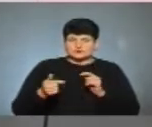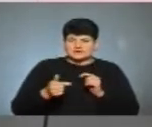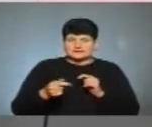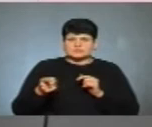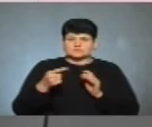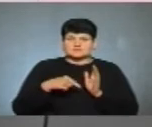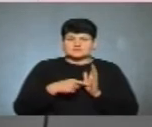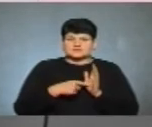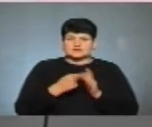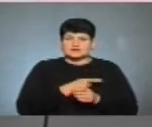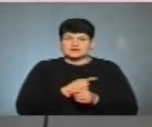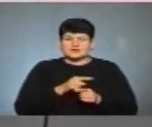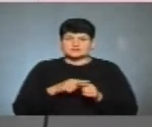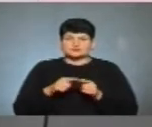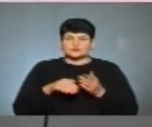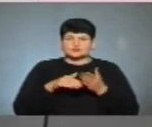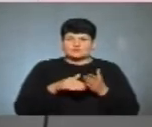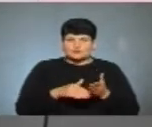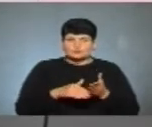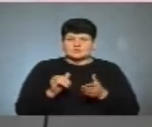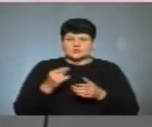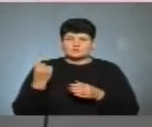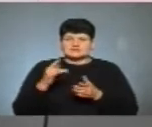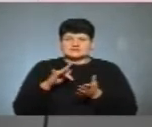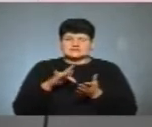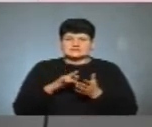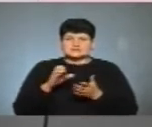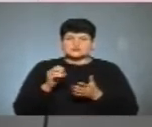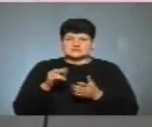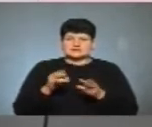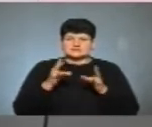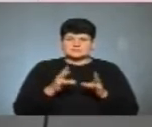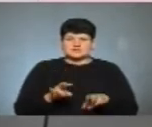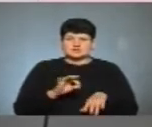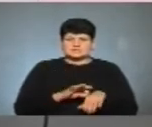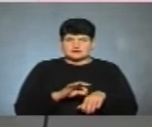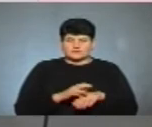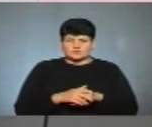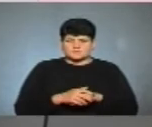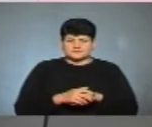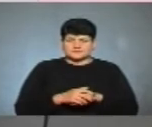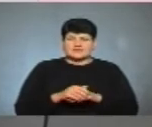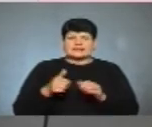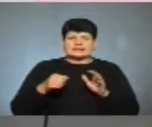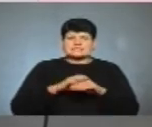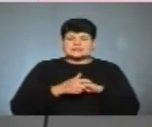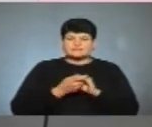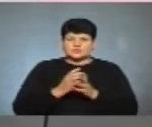Тернопільська міська лікарня швидкої допомоги і обласний центр соціально-небезпечних захворювань. Дезінфікуючий